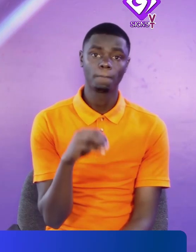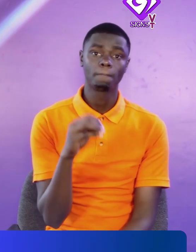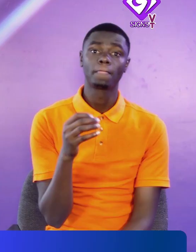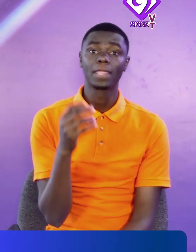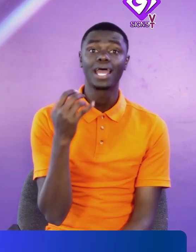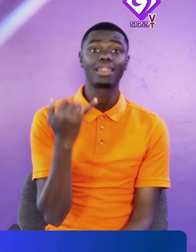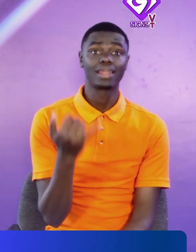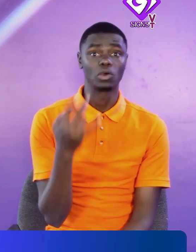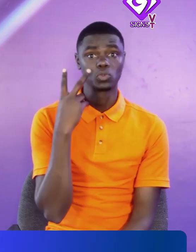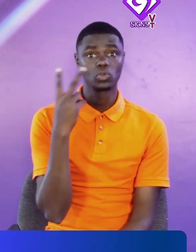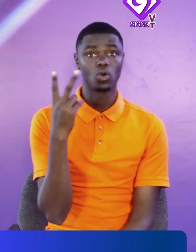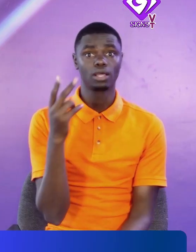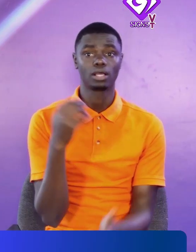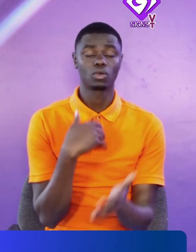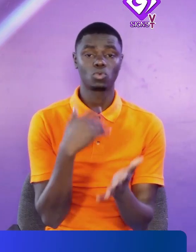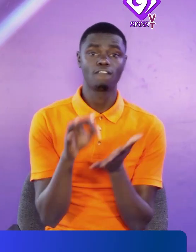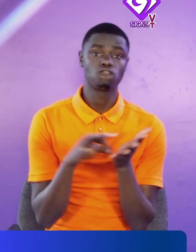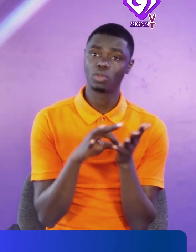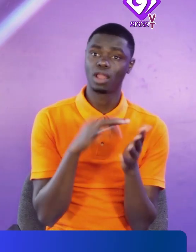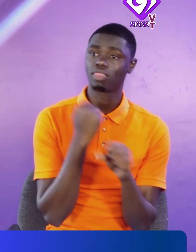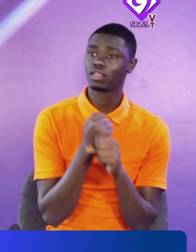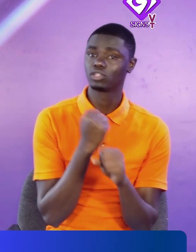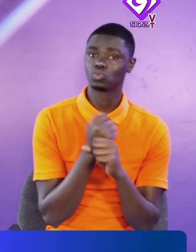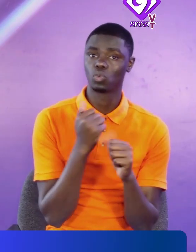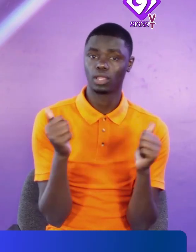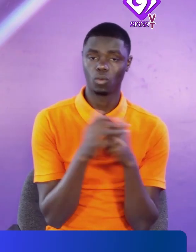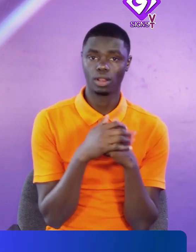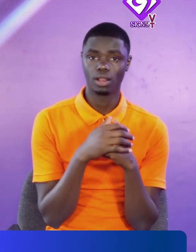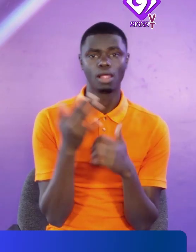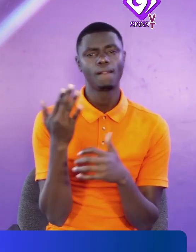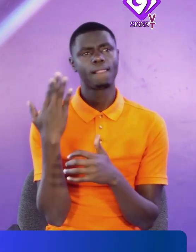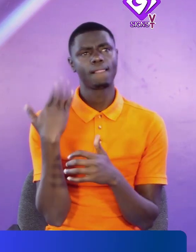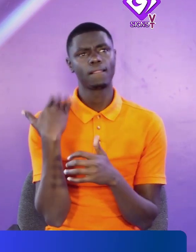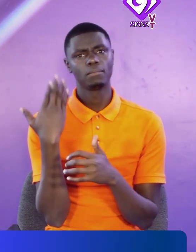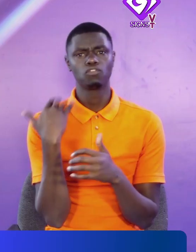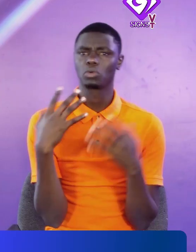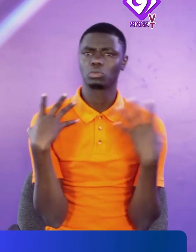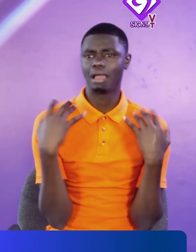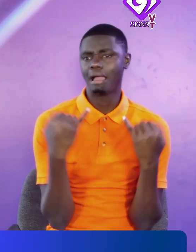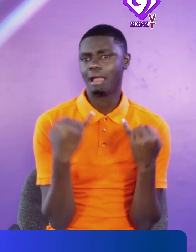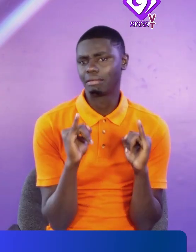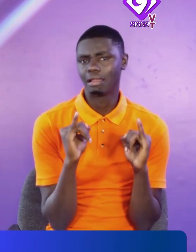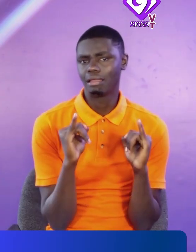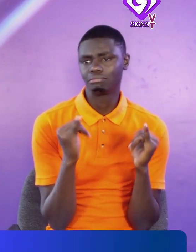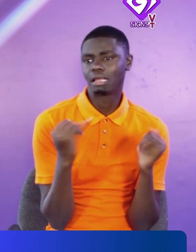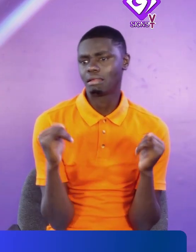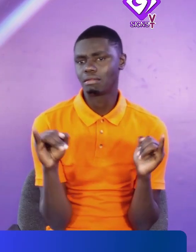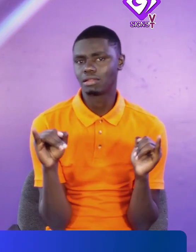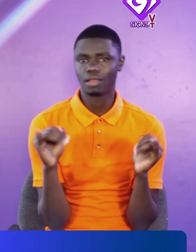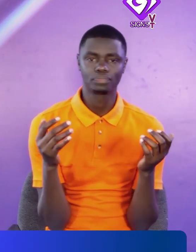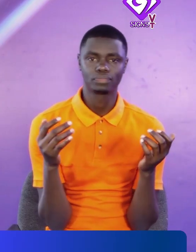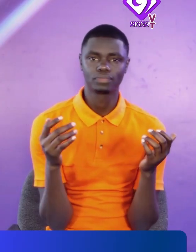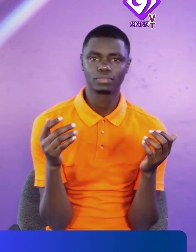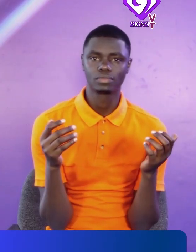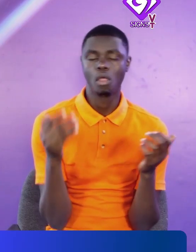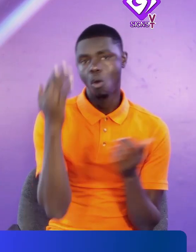amepata formula yenye ina work. Juu ni kama alikuwa na experiment ligi ikianza, juu akona